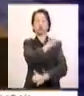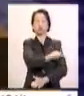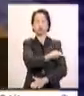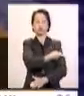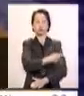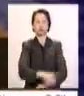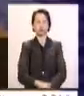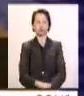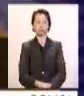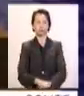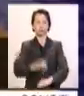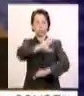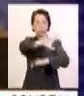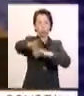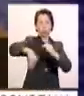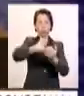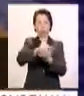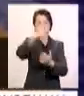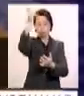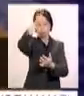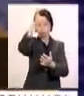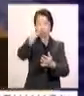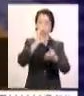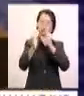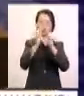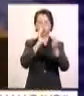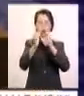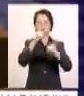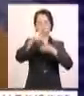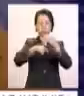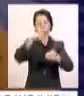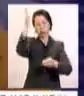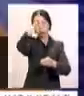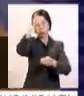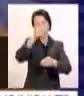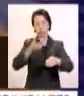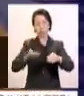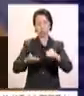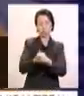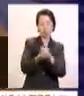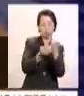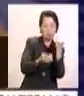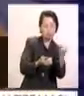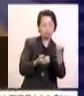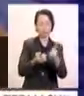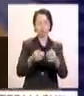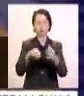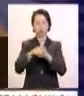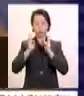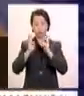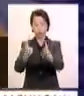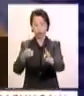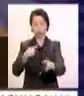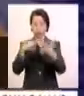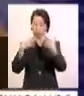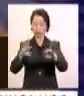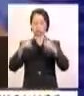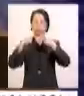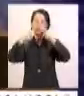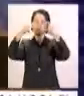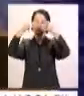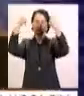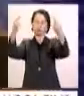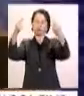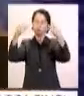With the old government, everybody talks about government corruption. So in a way, we have succeeded